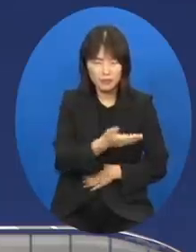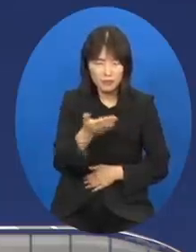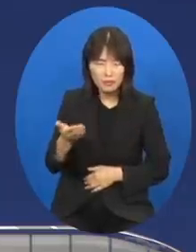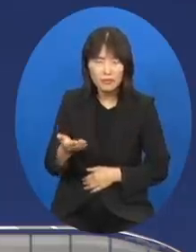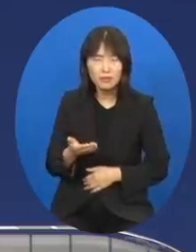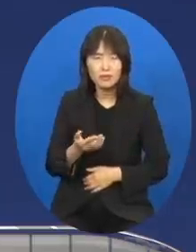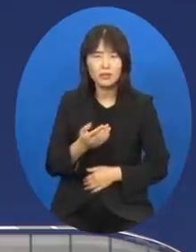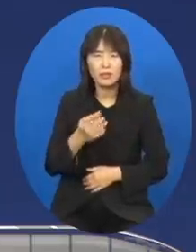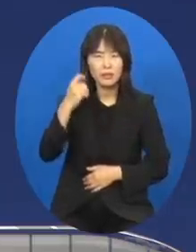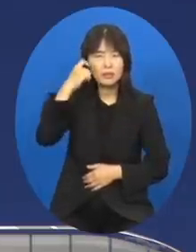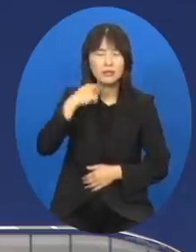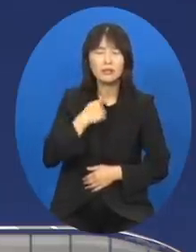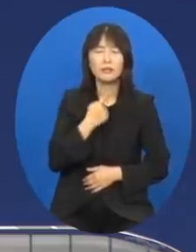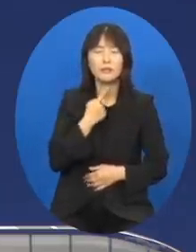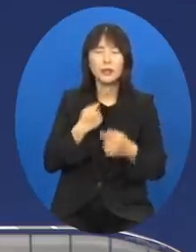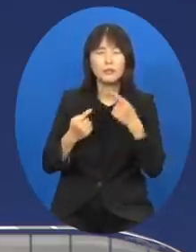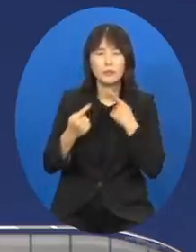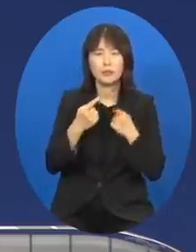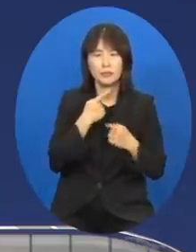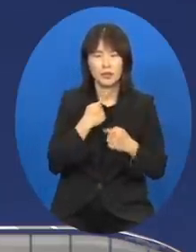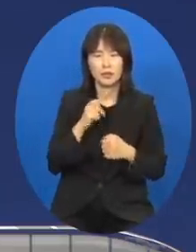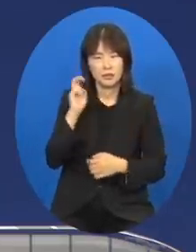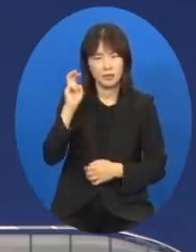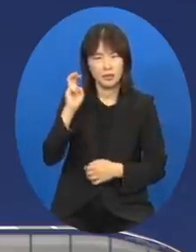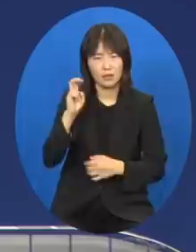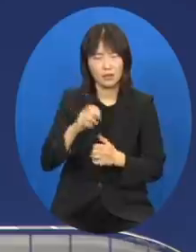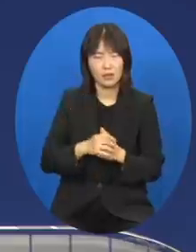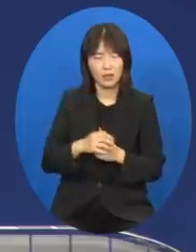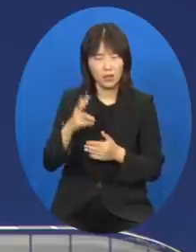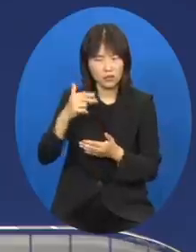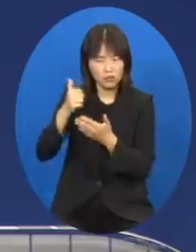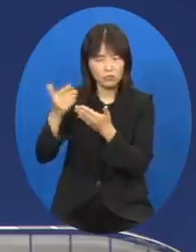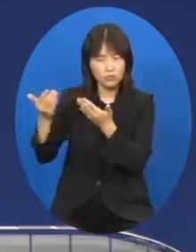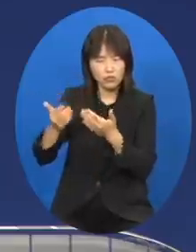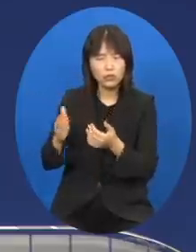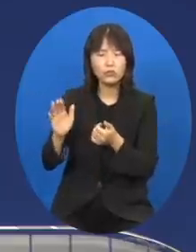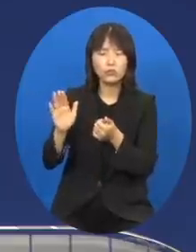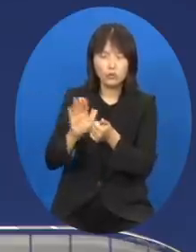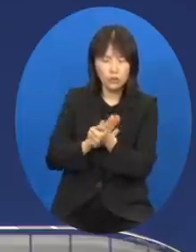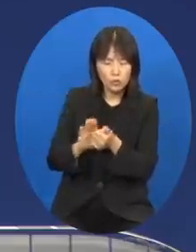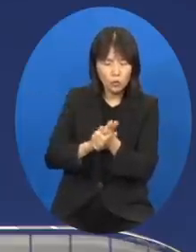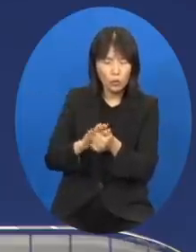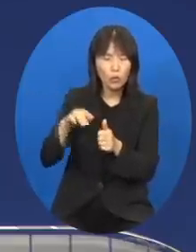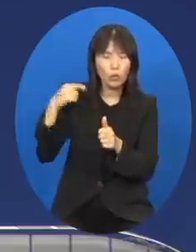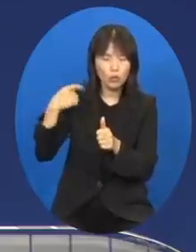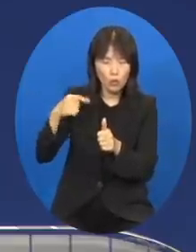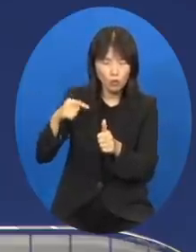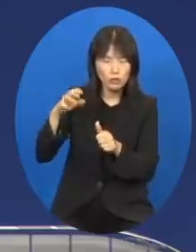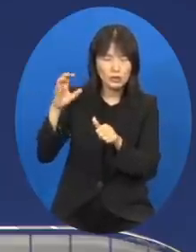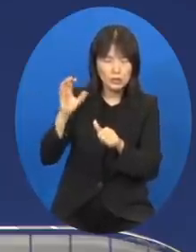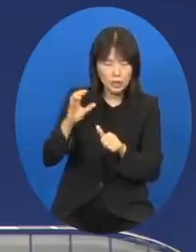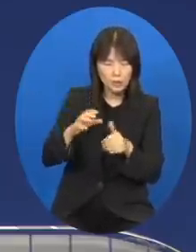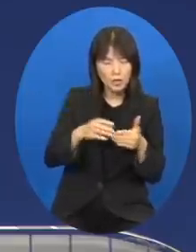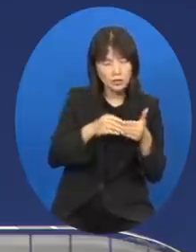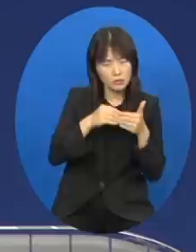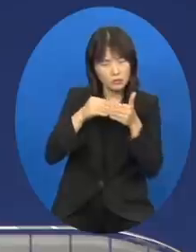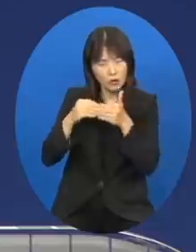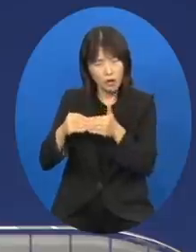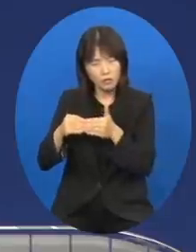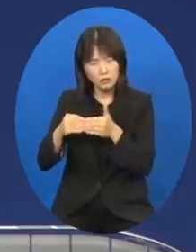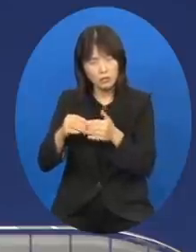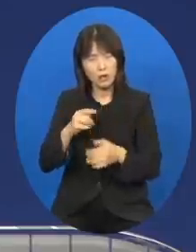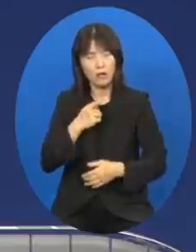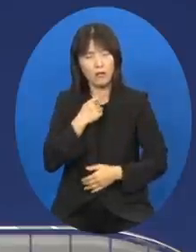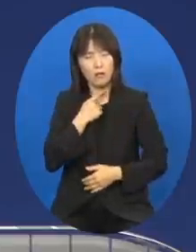거예요. 정도의 차이는 있지만 주님이 주시는 위로와 교훈과 책망과 인도하심을 경험해 보지